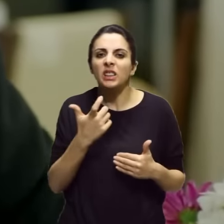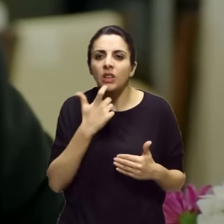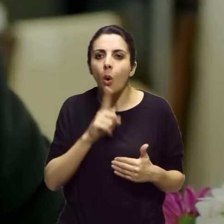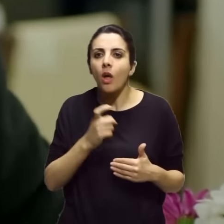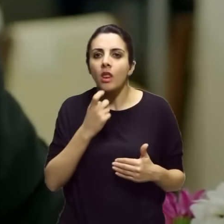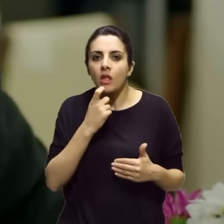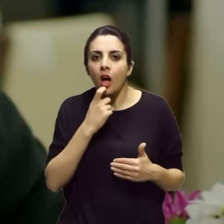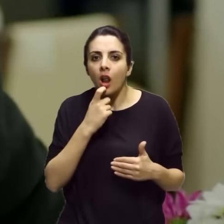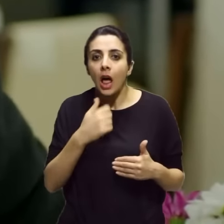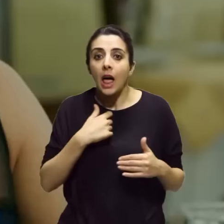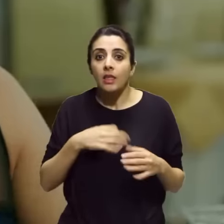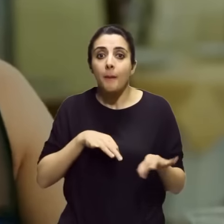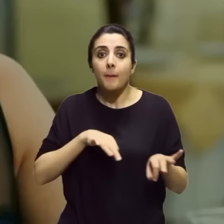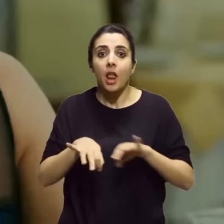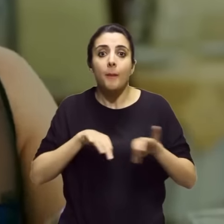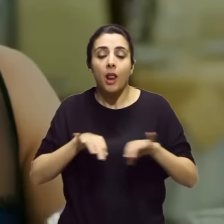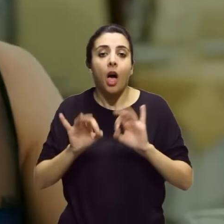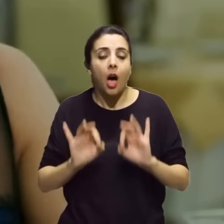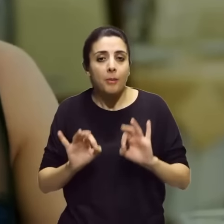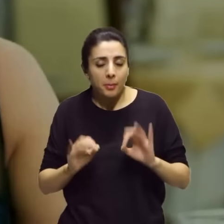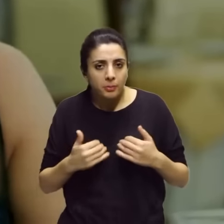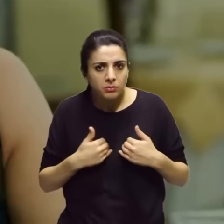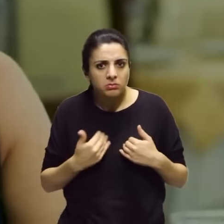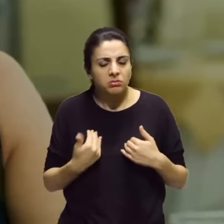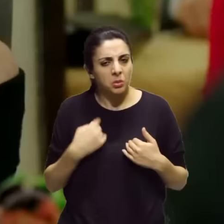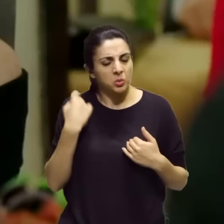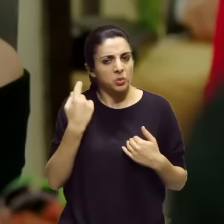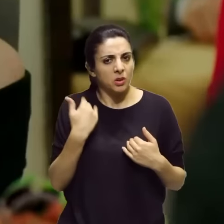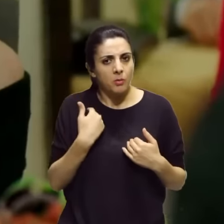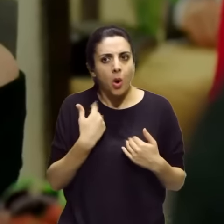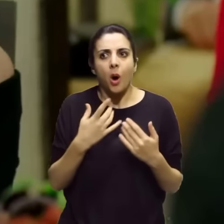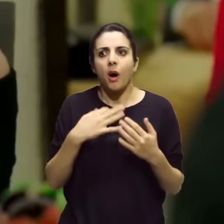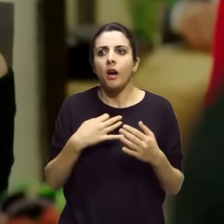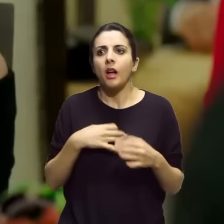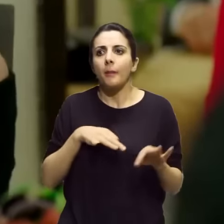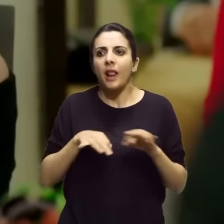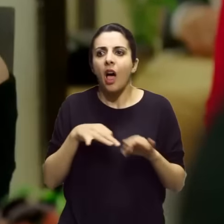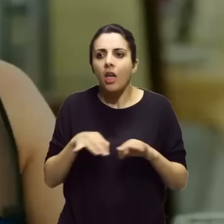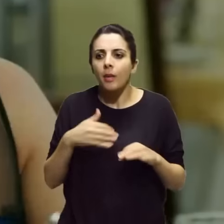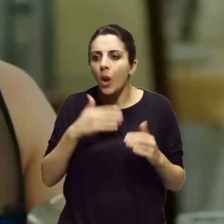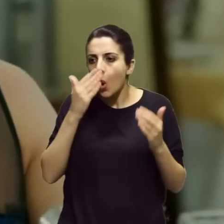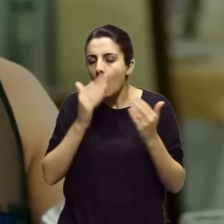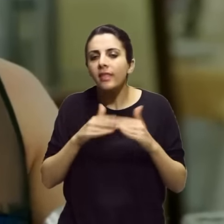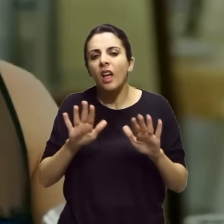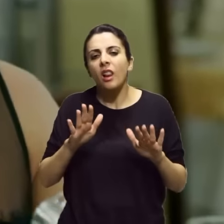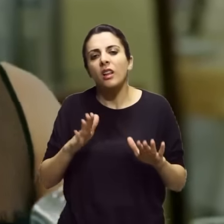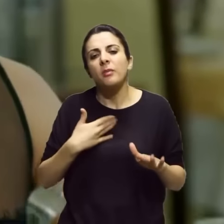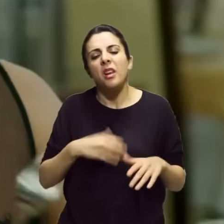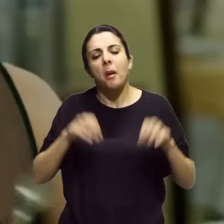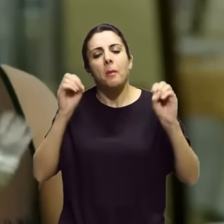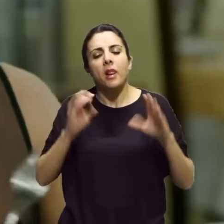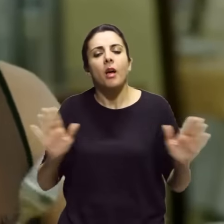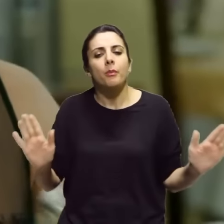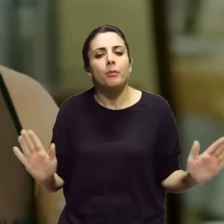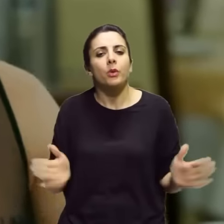eskiden 5 yıllık, 10 yıllık böyle kalkınma planları yapardım. Ama baktım ki olmuyor. Beceremiyorum plan işlerini. O yüzden saldım